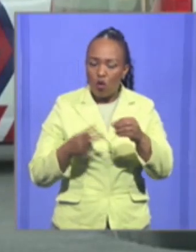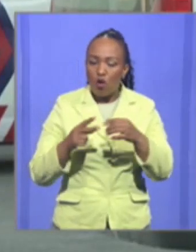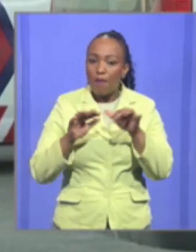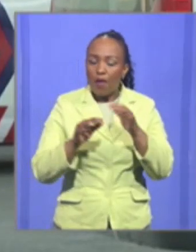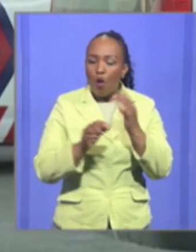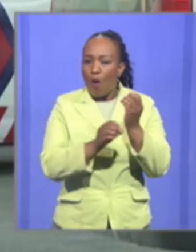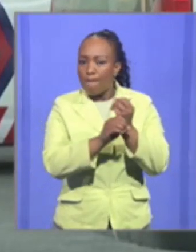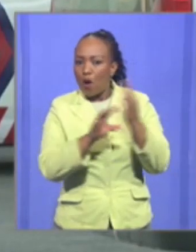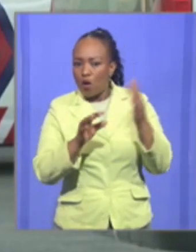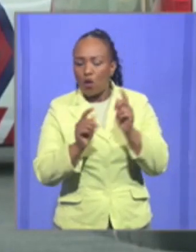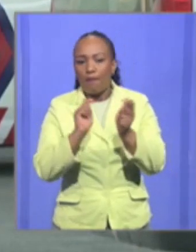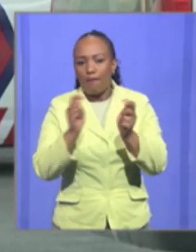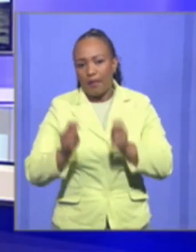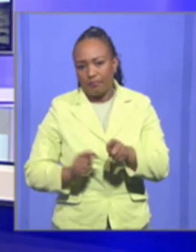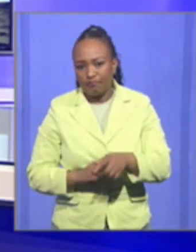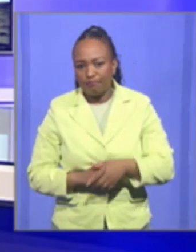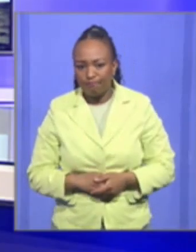bona.